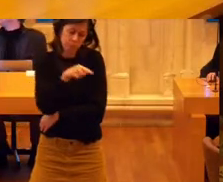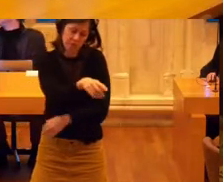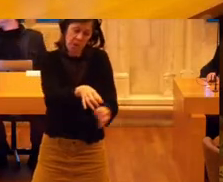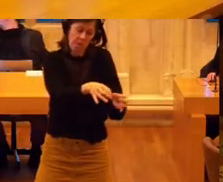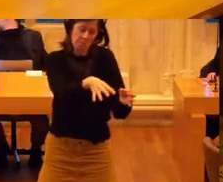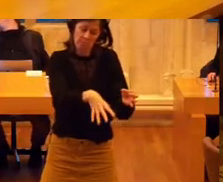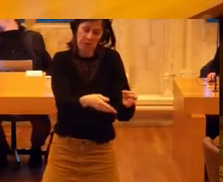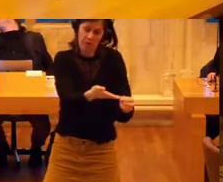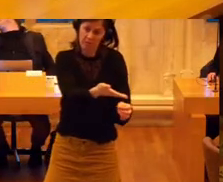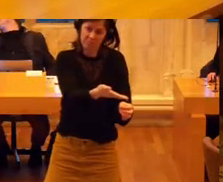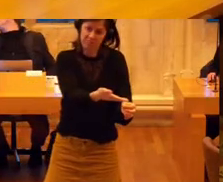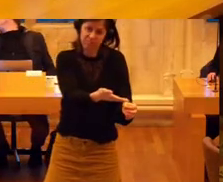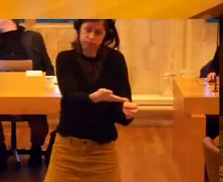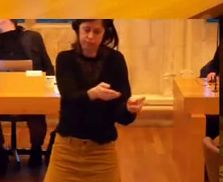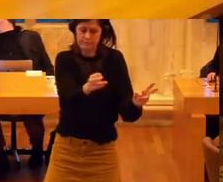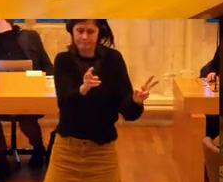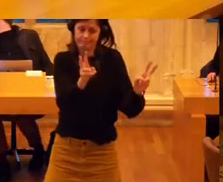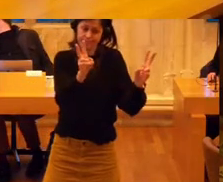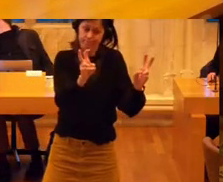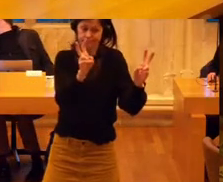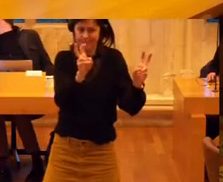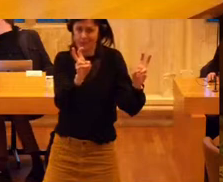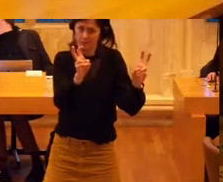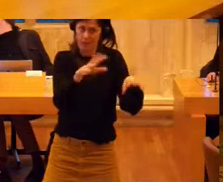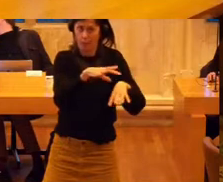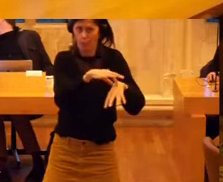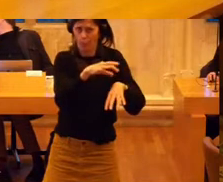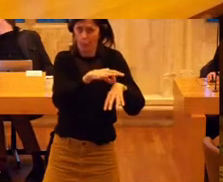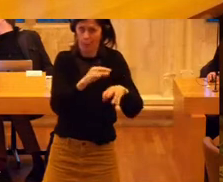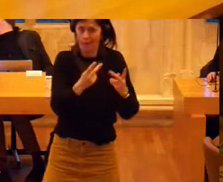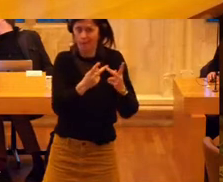cette première, entre guillemets, mutuelle communale.